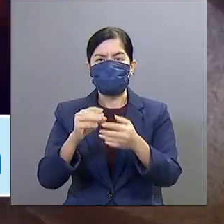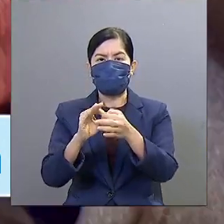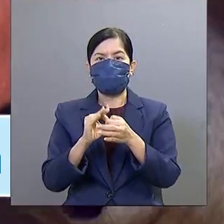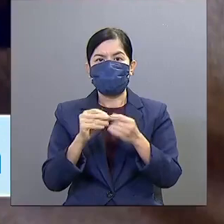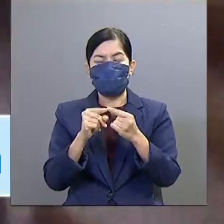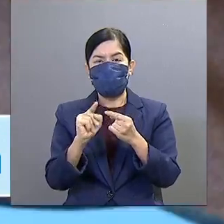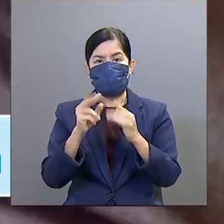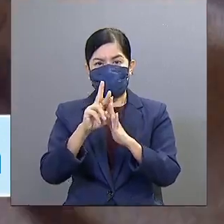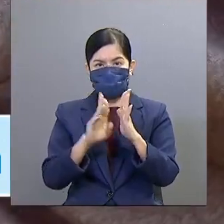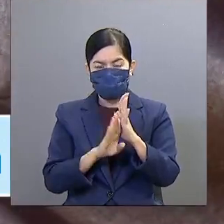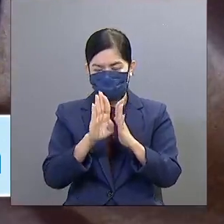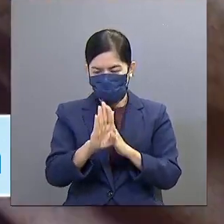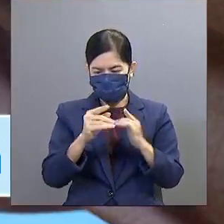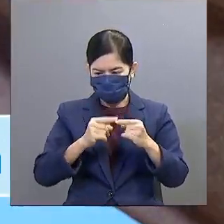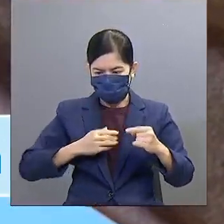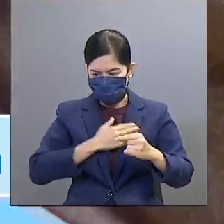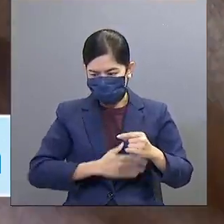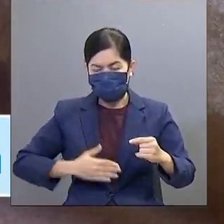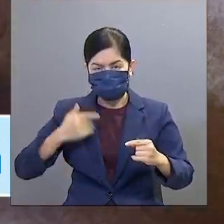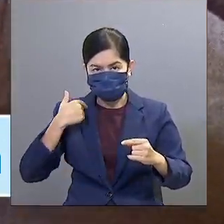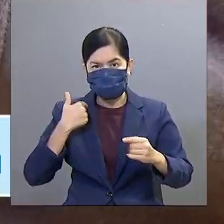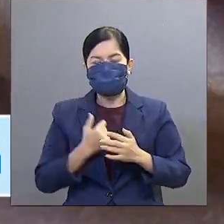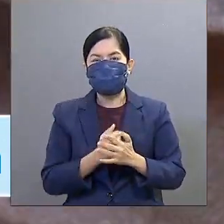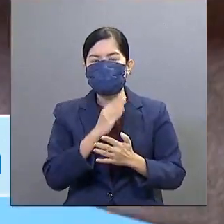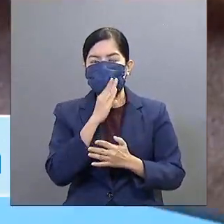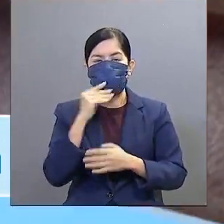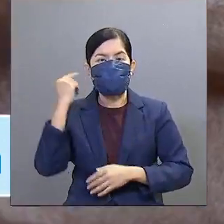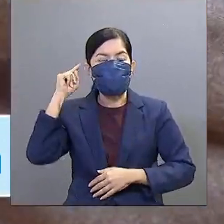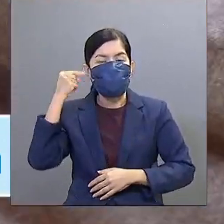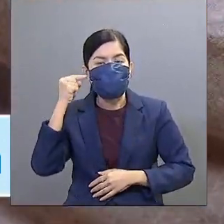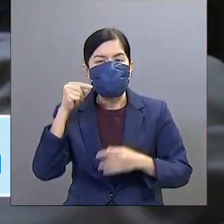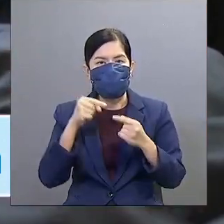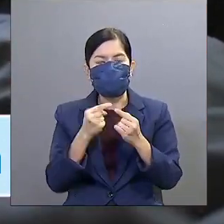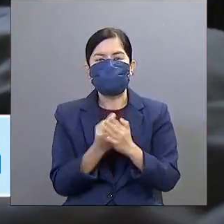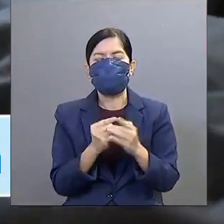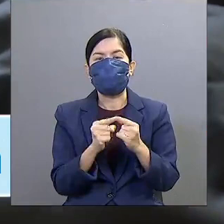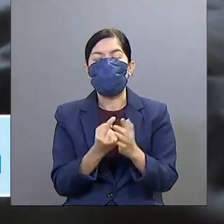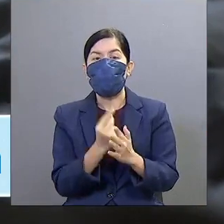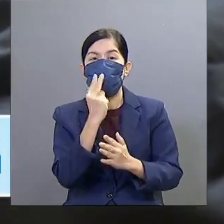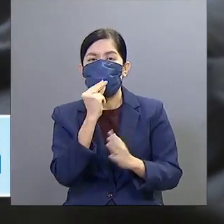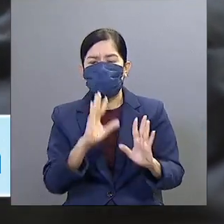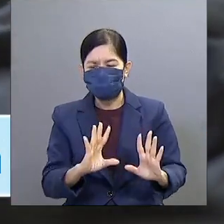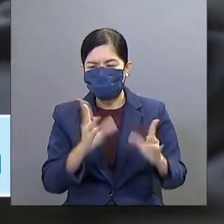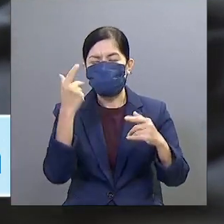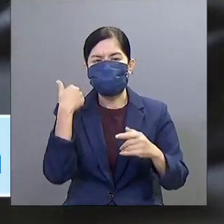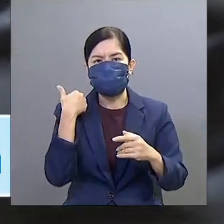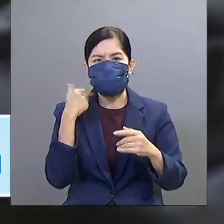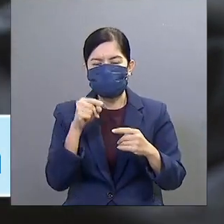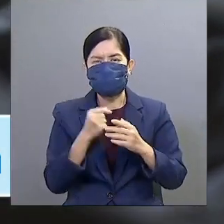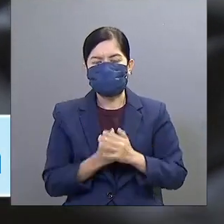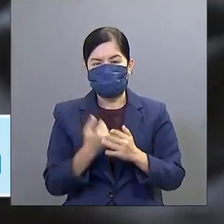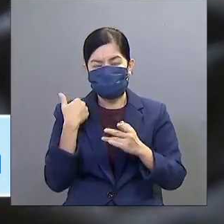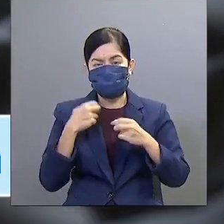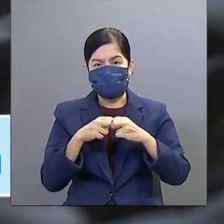จะช่วยขับกรดยูริกแต่ในวัยหมดประจำเดือนของสุภาพสตรีนะครับกรดยูริกจะสูงขึ้นเท่าคุณผู้ชายครับทำให้เกิดโรคเกาต์สู